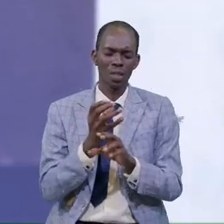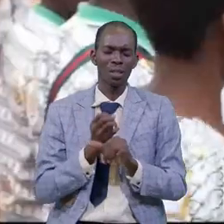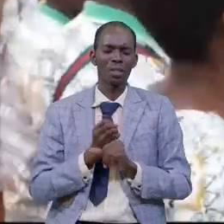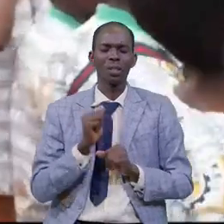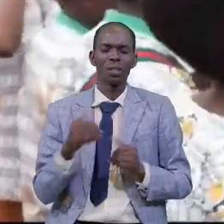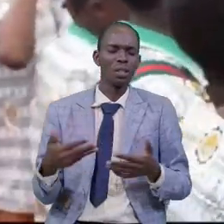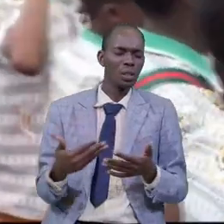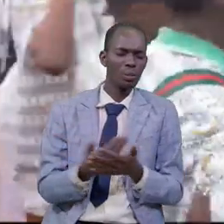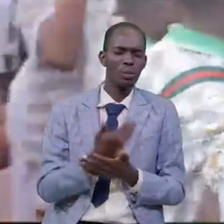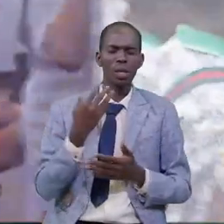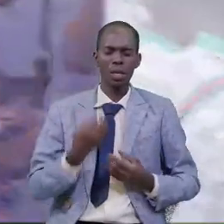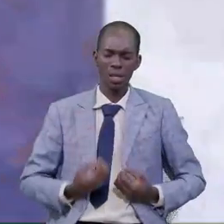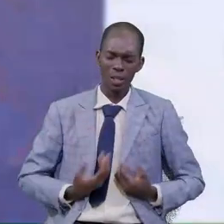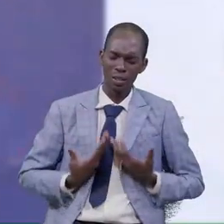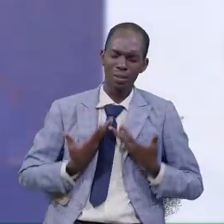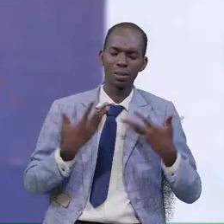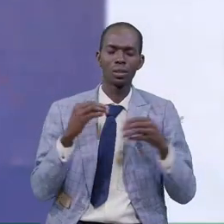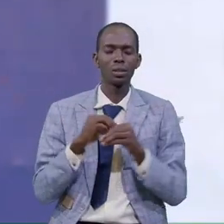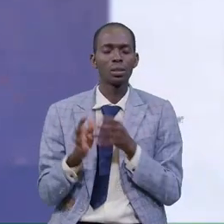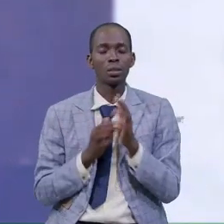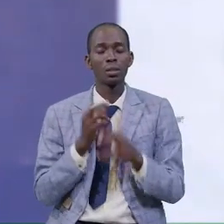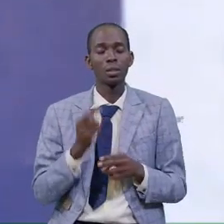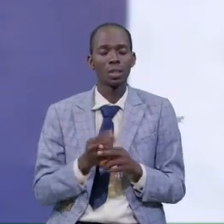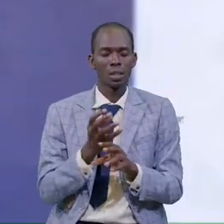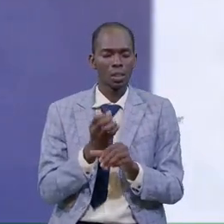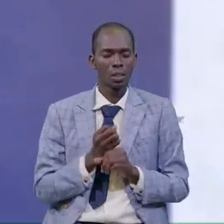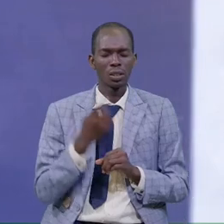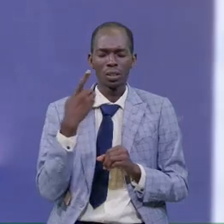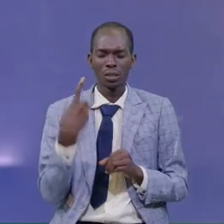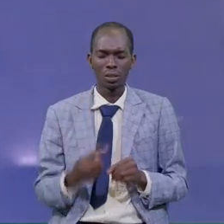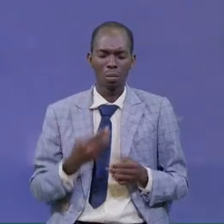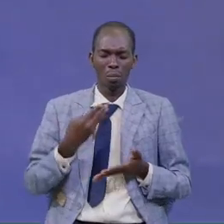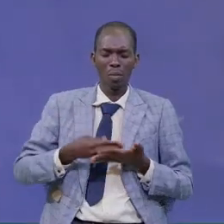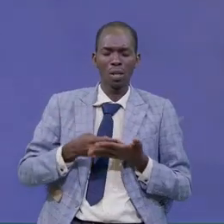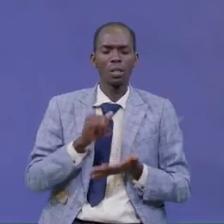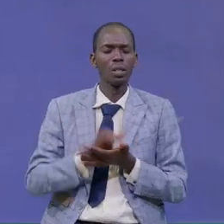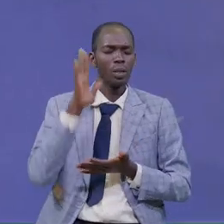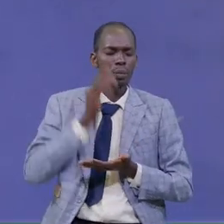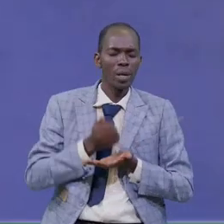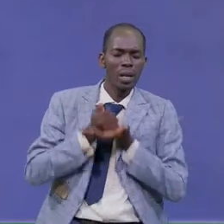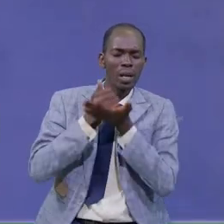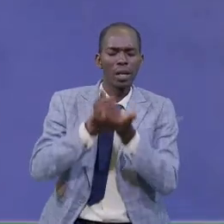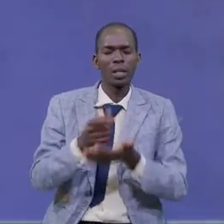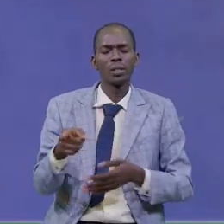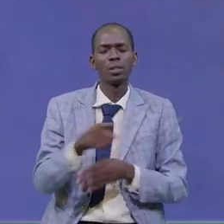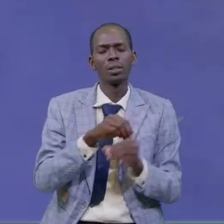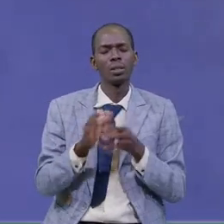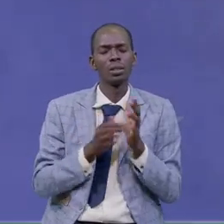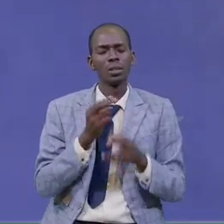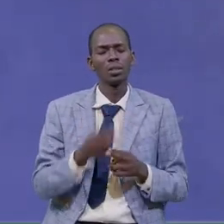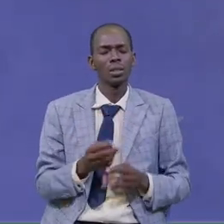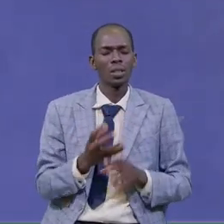nouvelle motivation. Reçois les finances dont tu as besoin pour aller de l'avant. Reçois